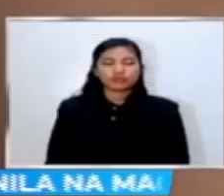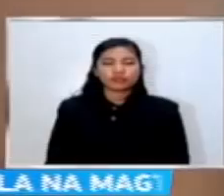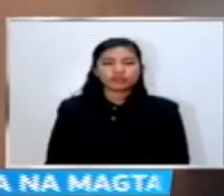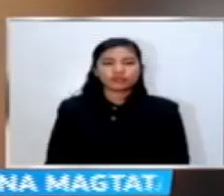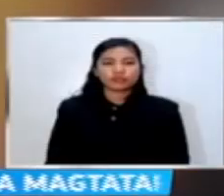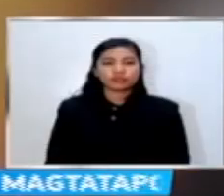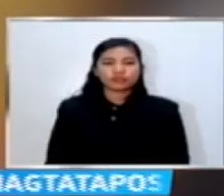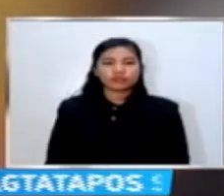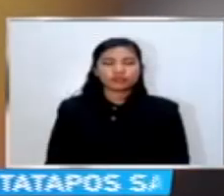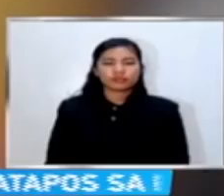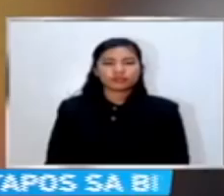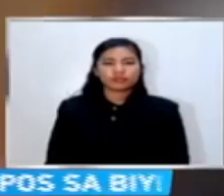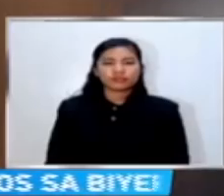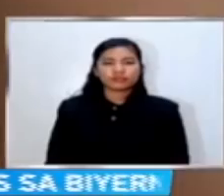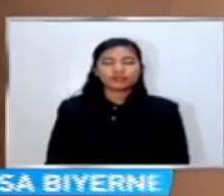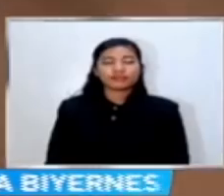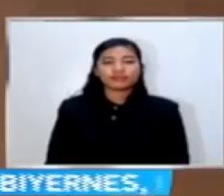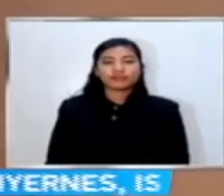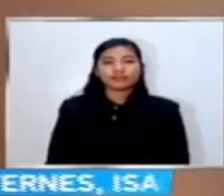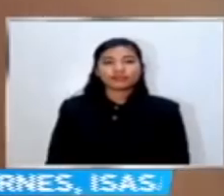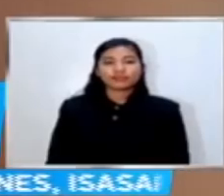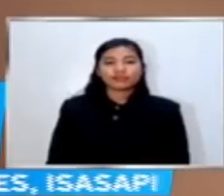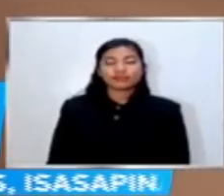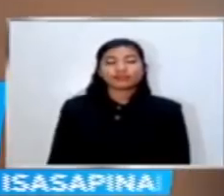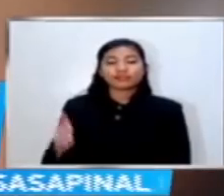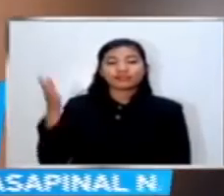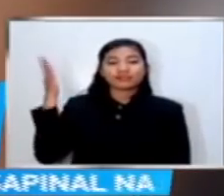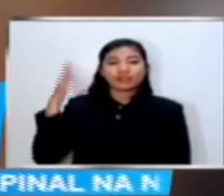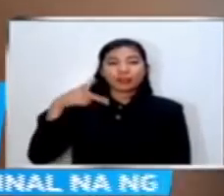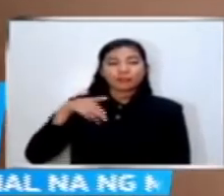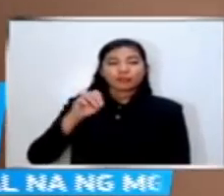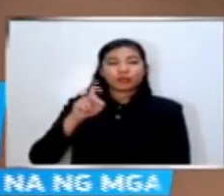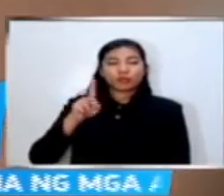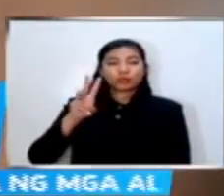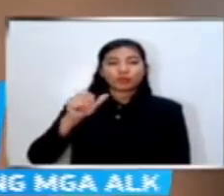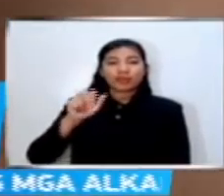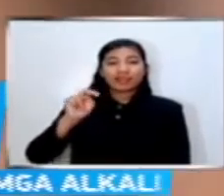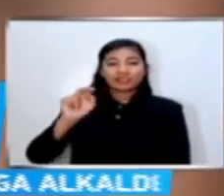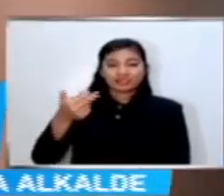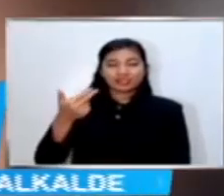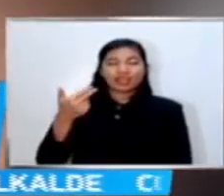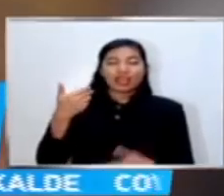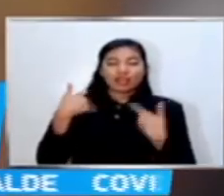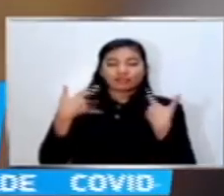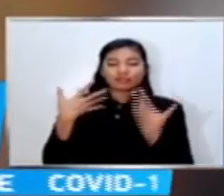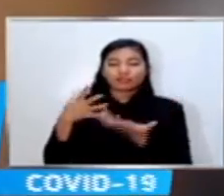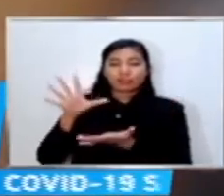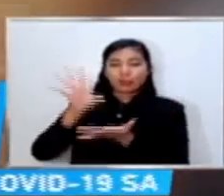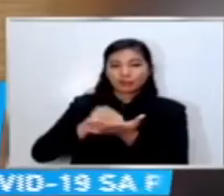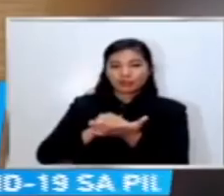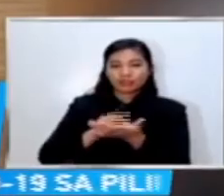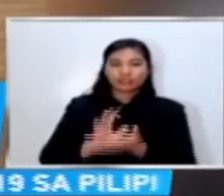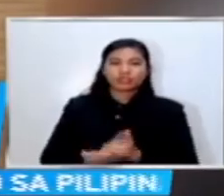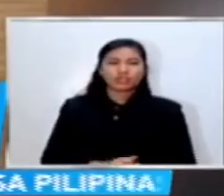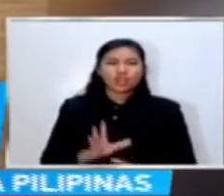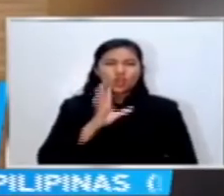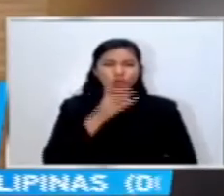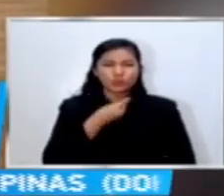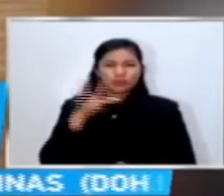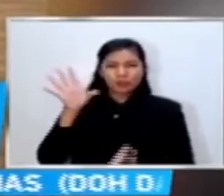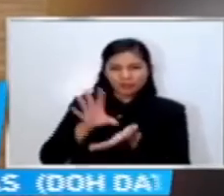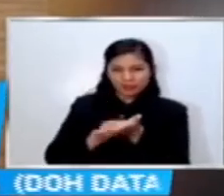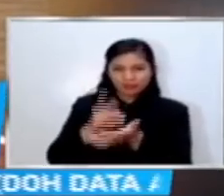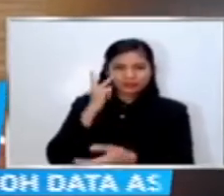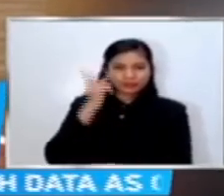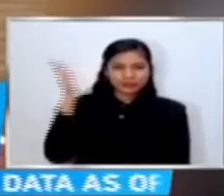mag-mind kayo! Mamang Pokwang is back to impersonation. This time, isang viral online seller ang peg niya. 7